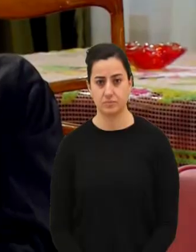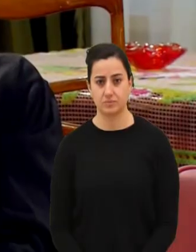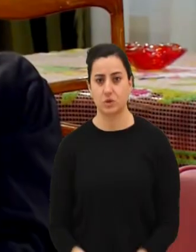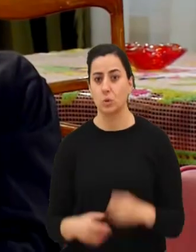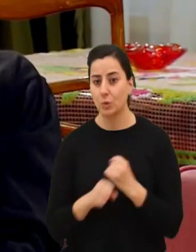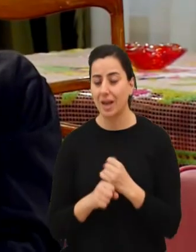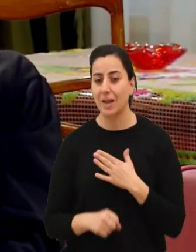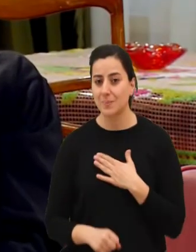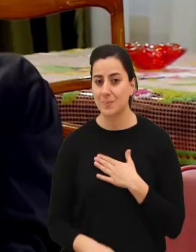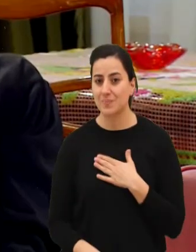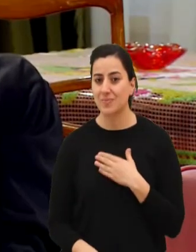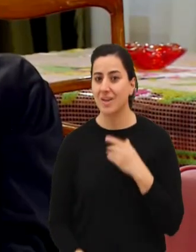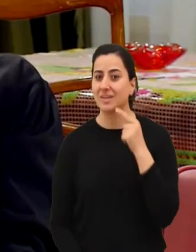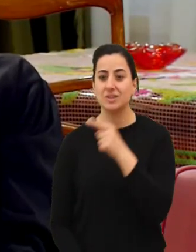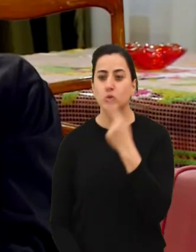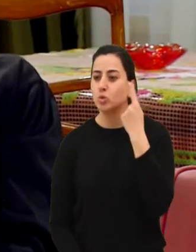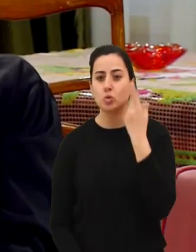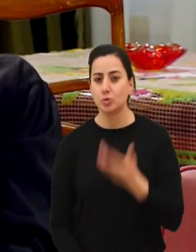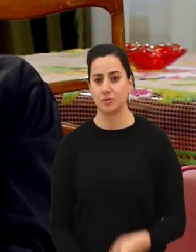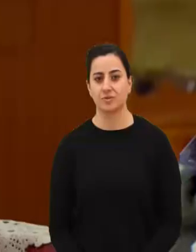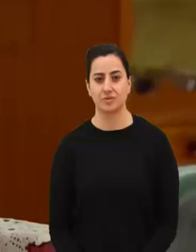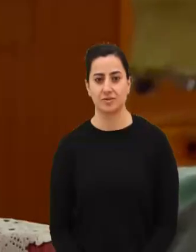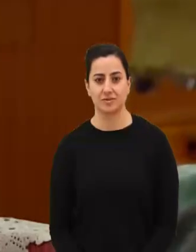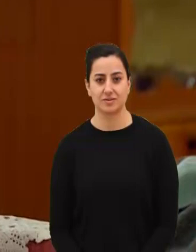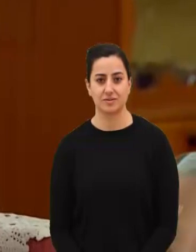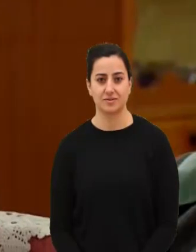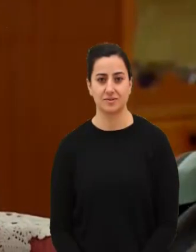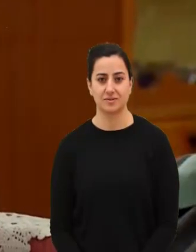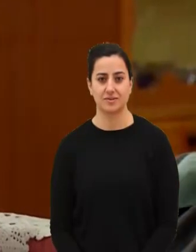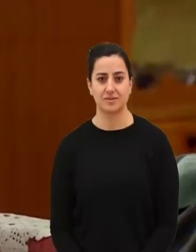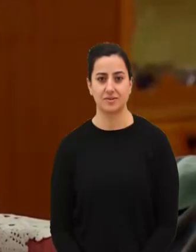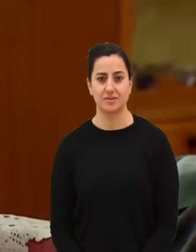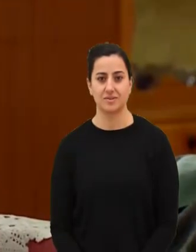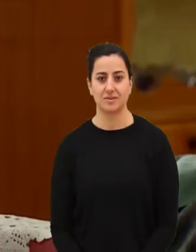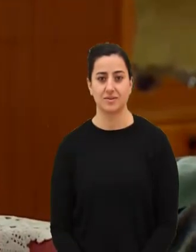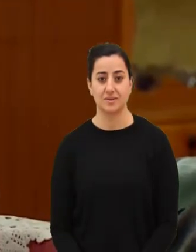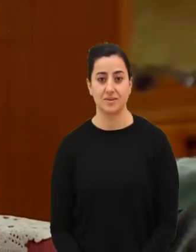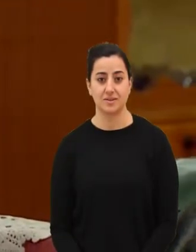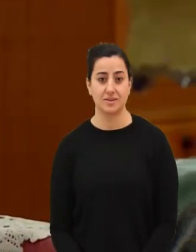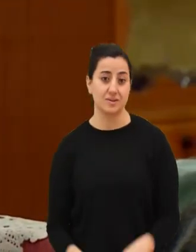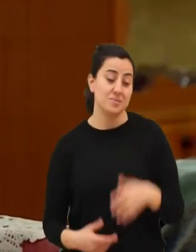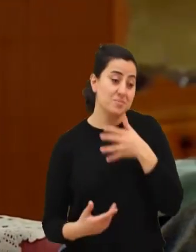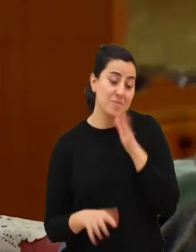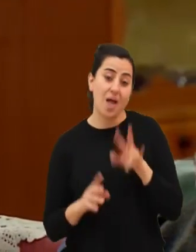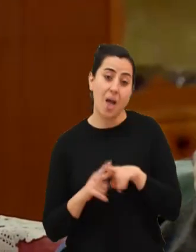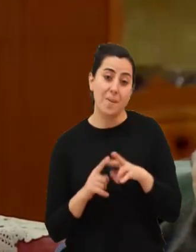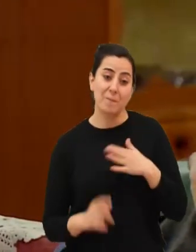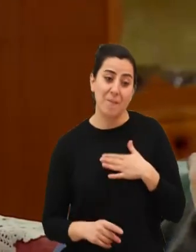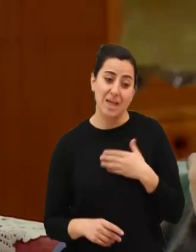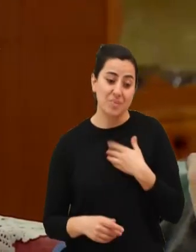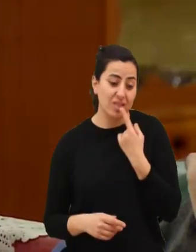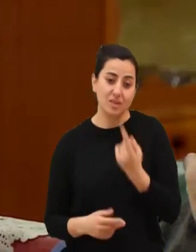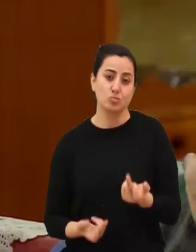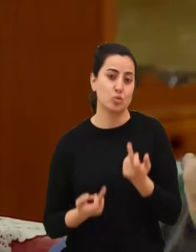Gülden Hanım, siz bu konuda ne düşünüyorsunuz? Gülden yumuşamış. Bilemiyorum Ahmet Bey, ne